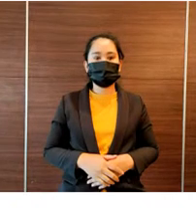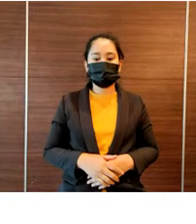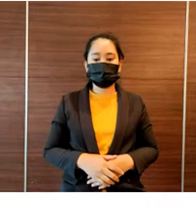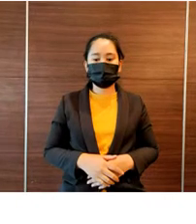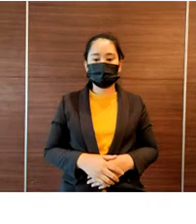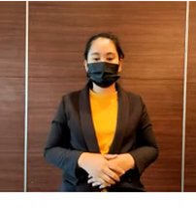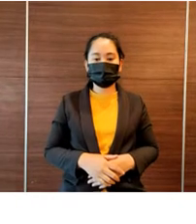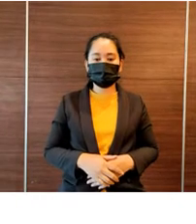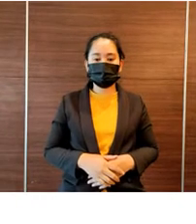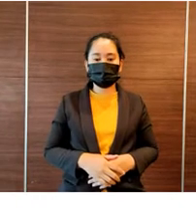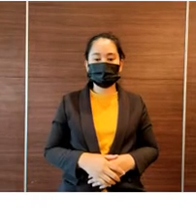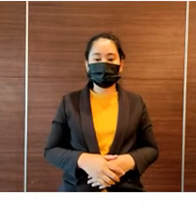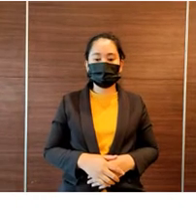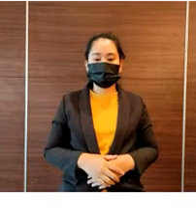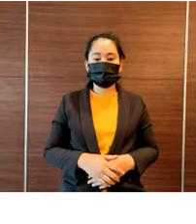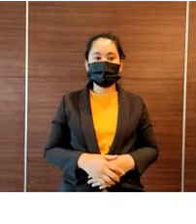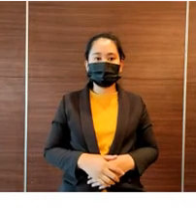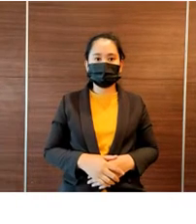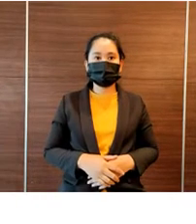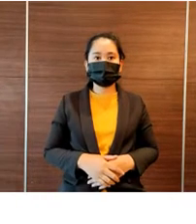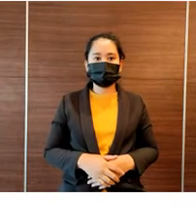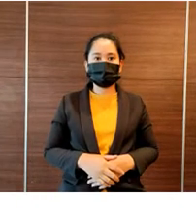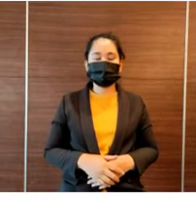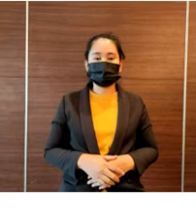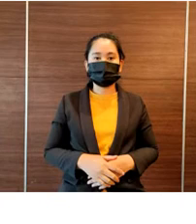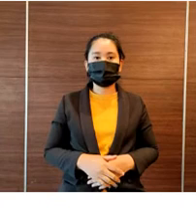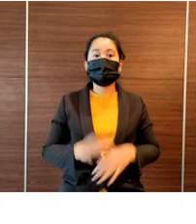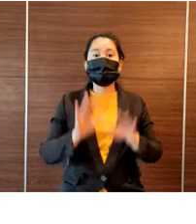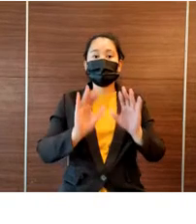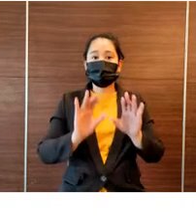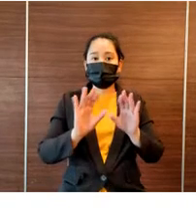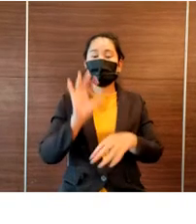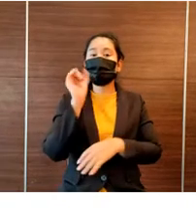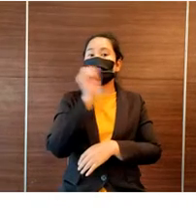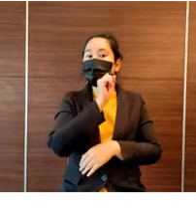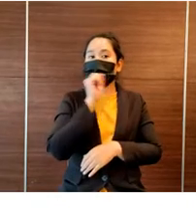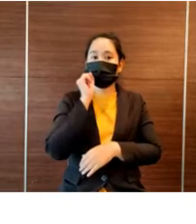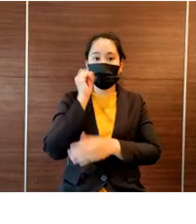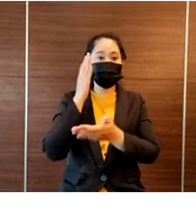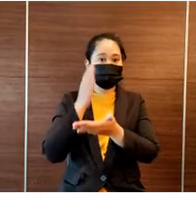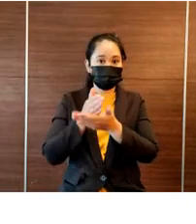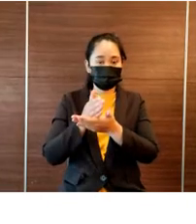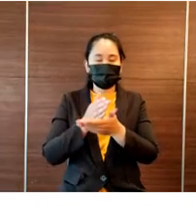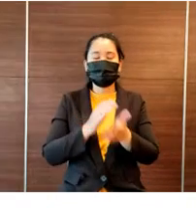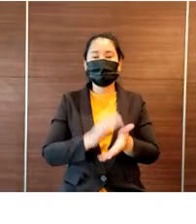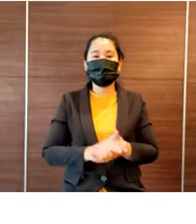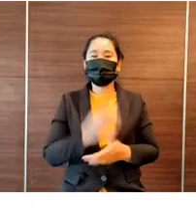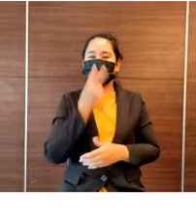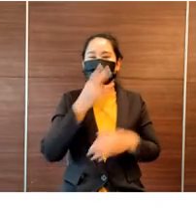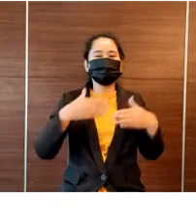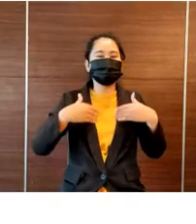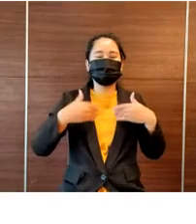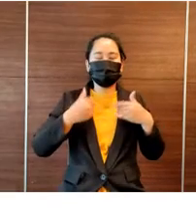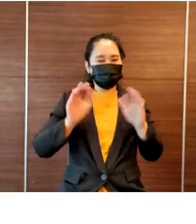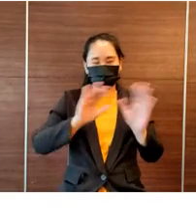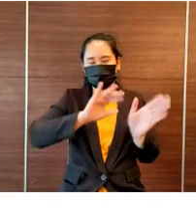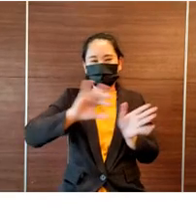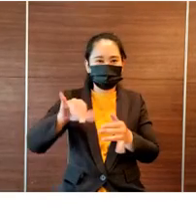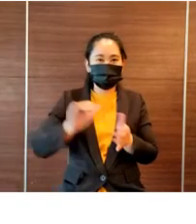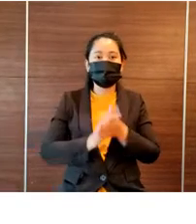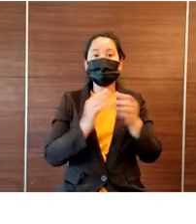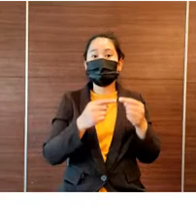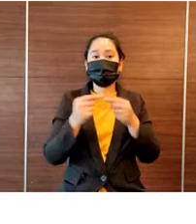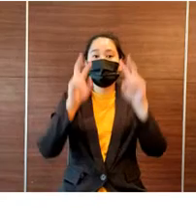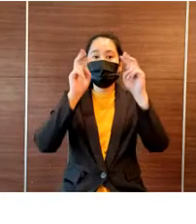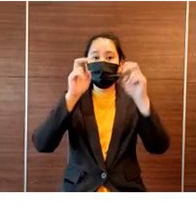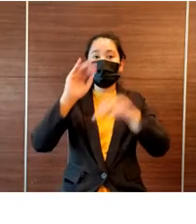ะที่งั้นจะดูลั่นลาไปนิดนึงก็จะเป็นเสวนาค่ะหัวข้อก็คือไอ้ที่เ